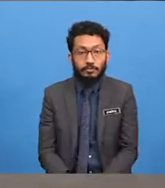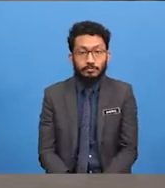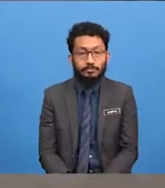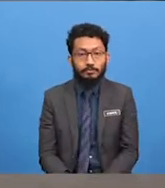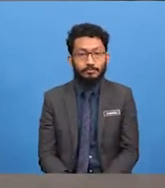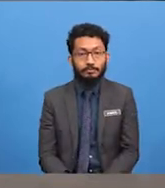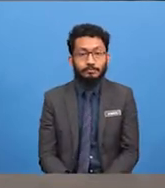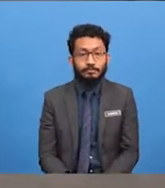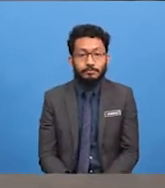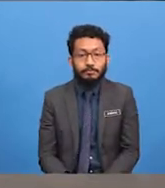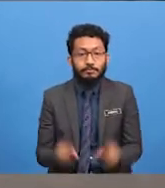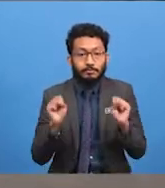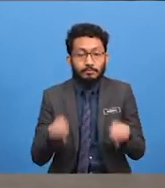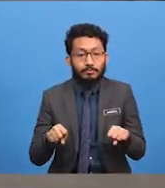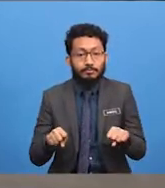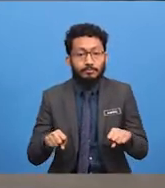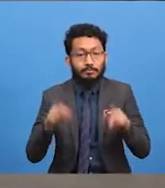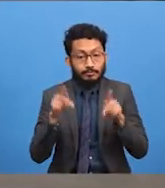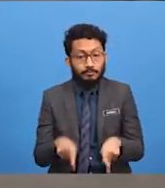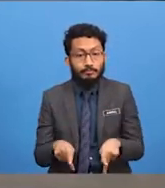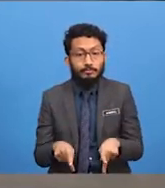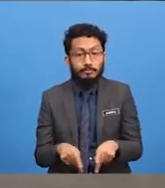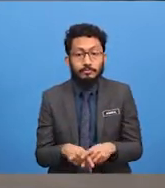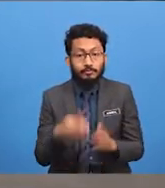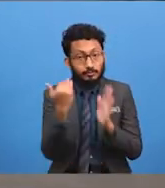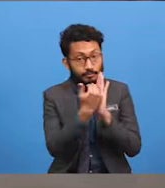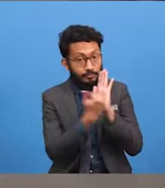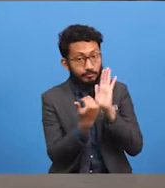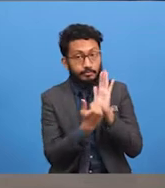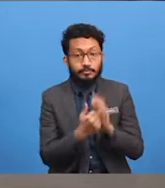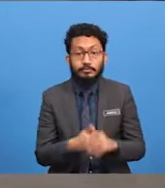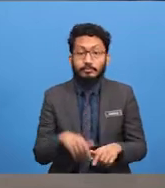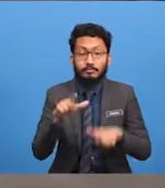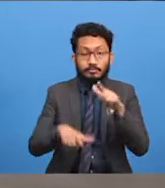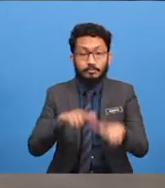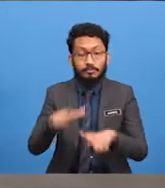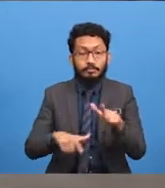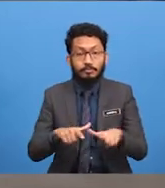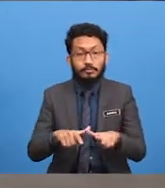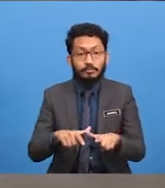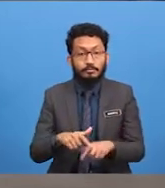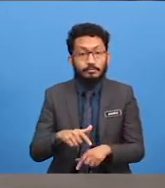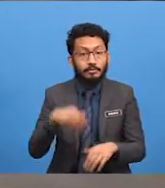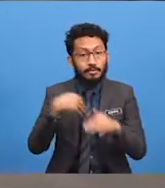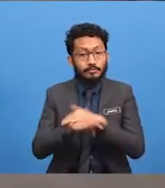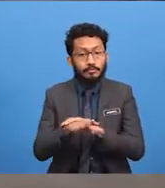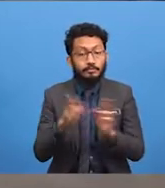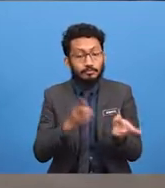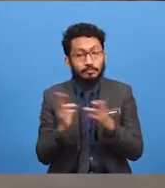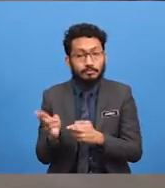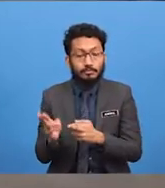semua, bolehkah pelajar-pelajar menyenaraikan langkah-langkah dalam proses perancangan sekarang?